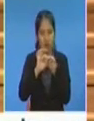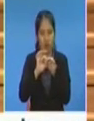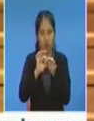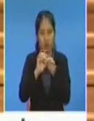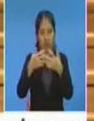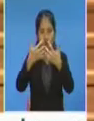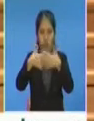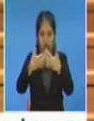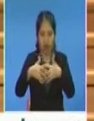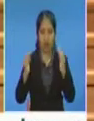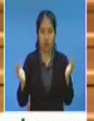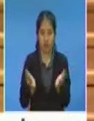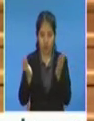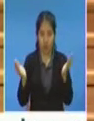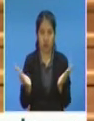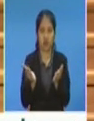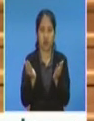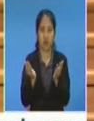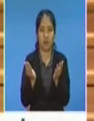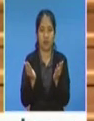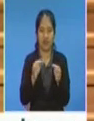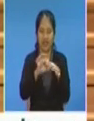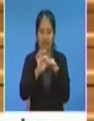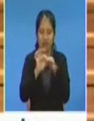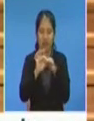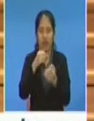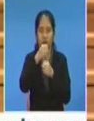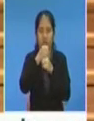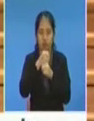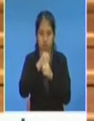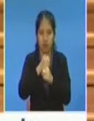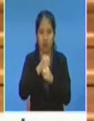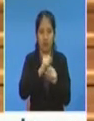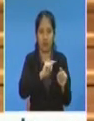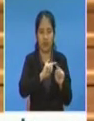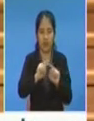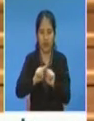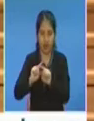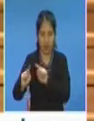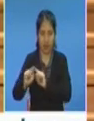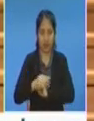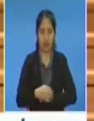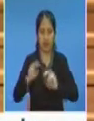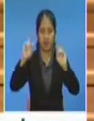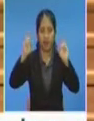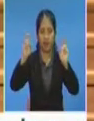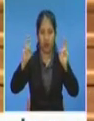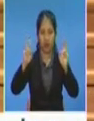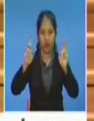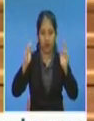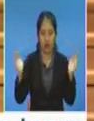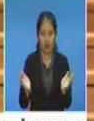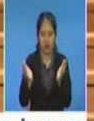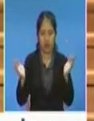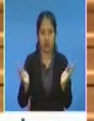จะต้องผลิตภัณฑ์สำหรับผู้สูงวัยเป็นเรื่องของการส่งเสริมการท่องเที่ยวสำหรับ